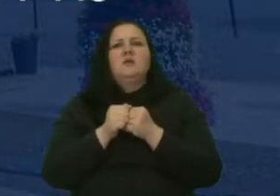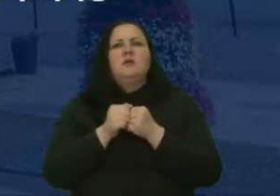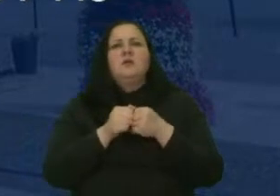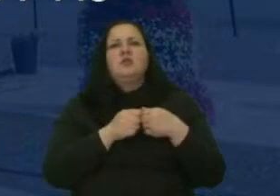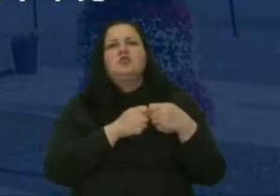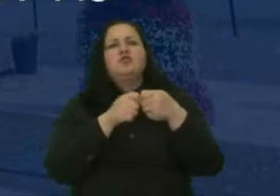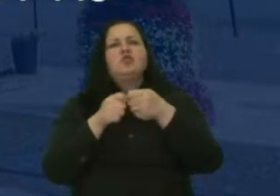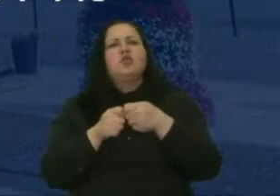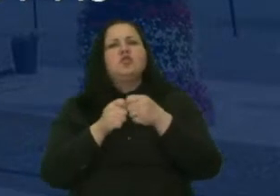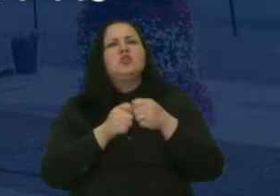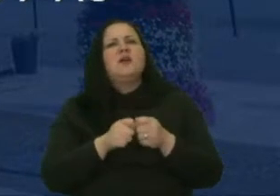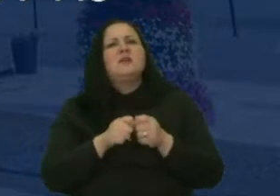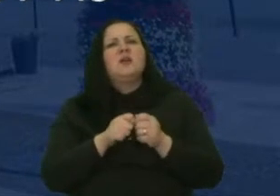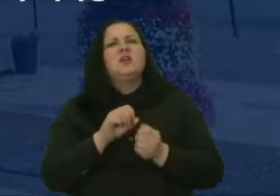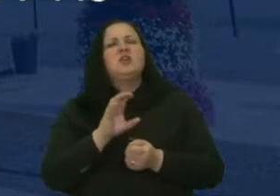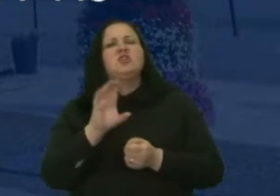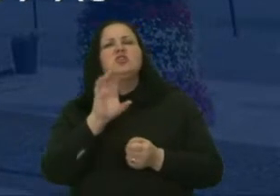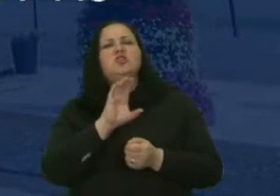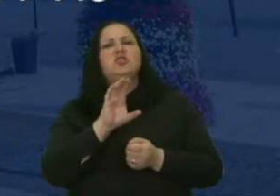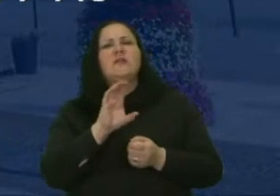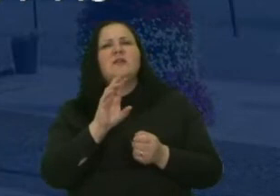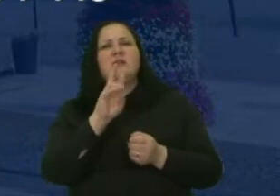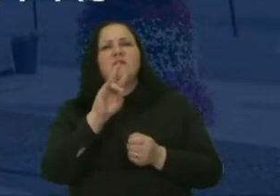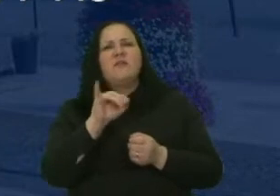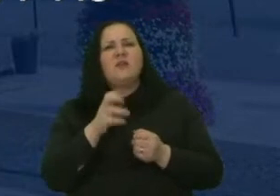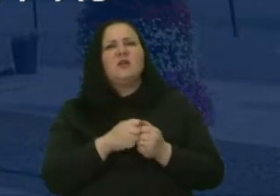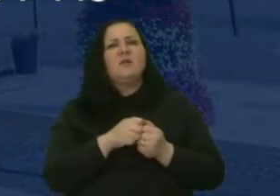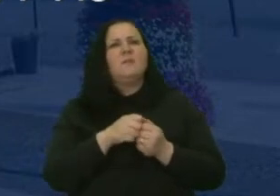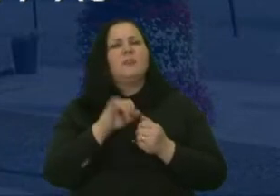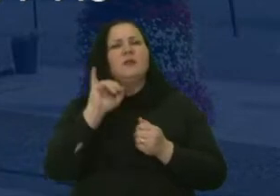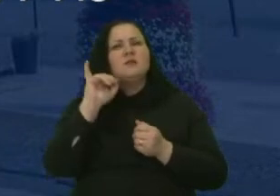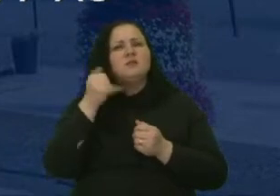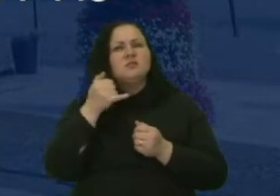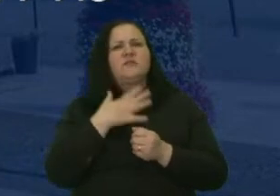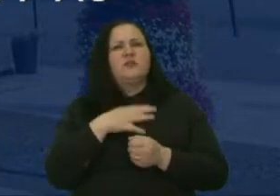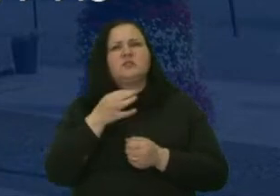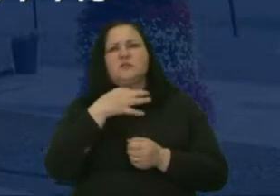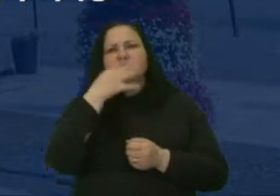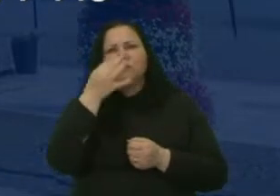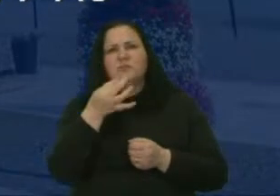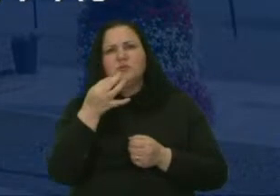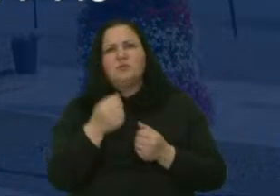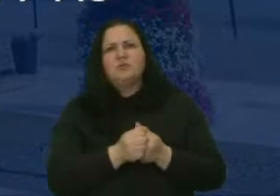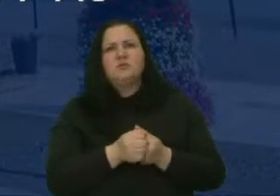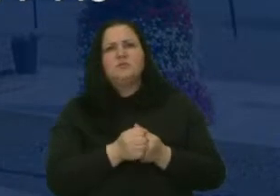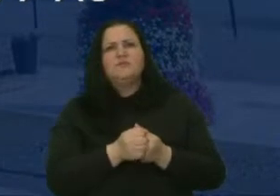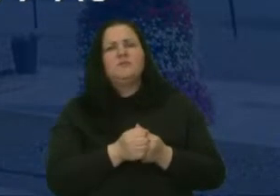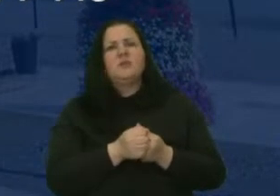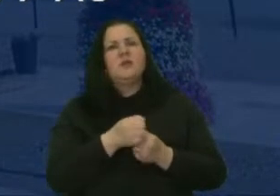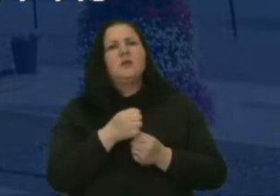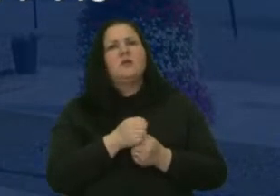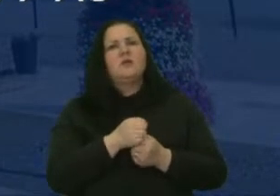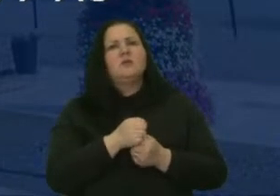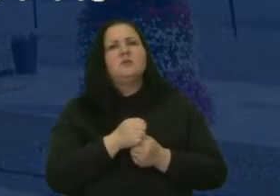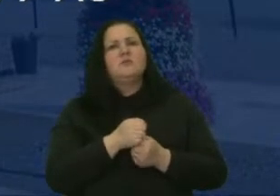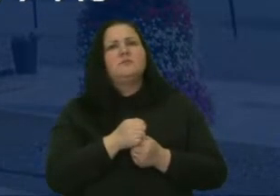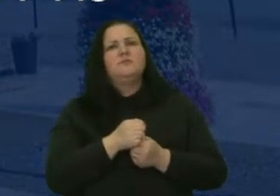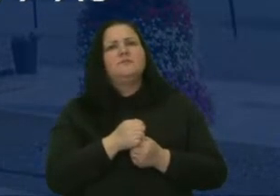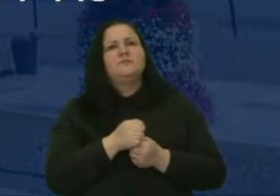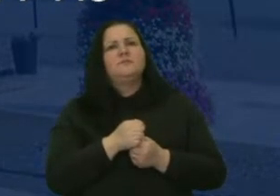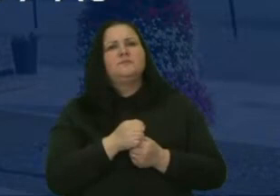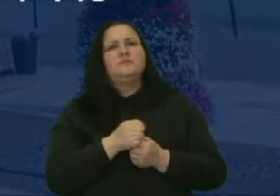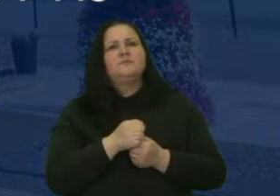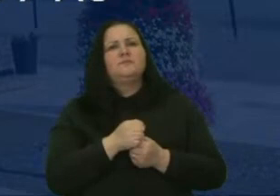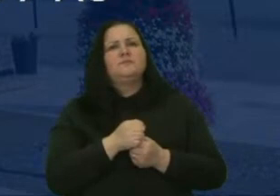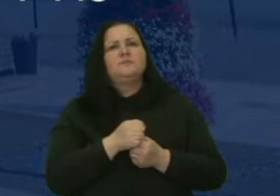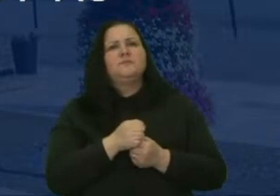Civilă și cetățeni și aș vrea să fac o referire și la aceste ă propuneri pe care le ați făcut